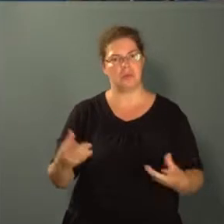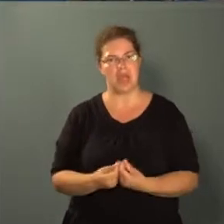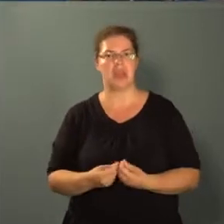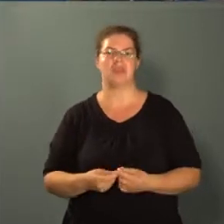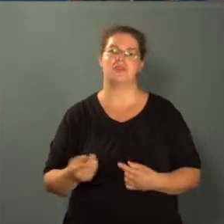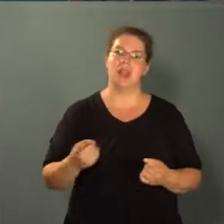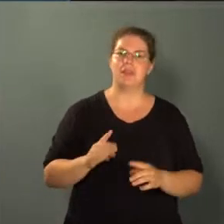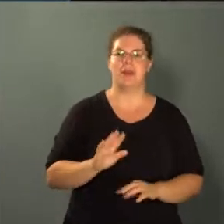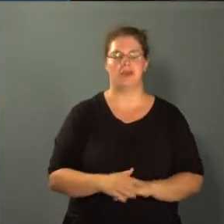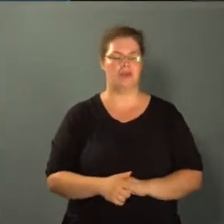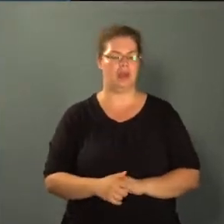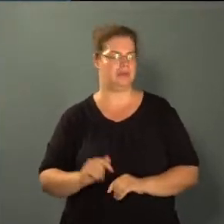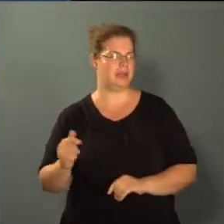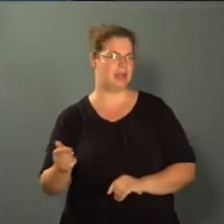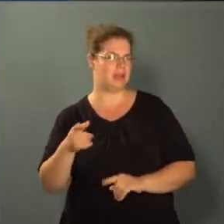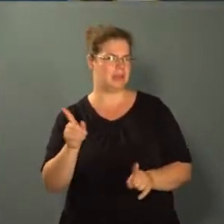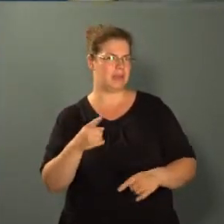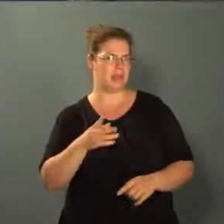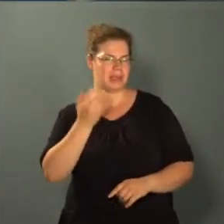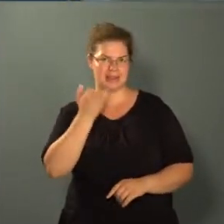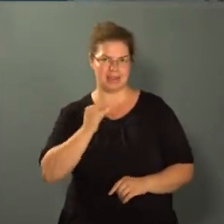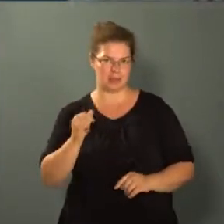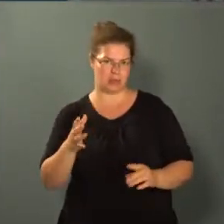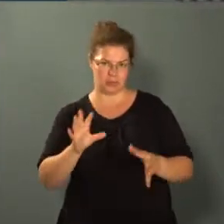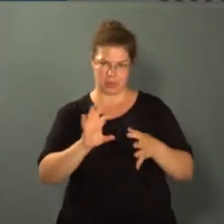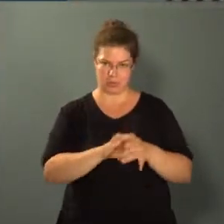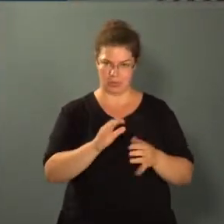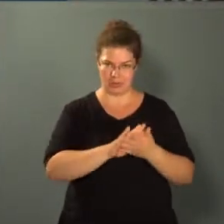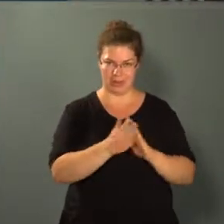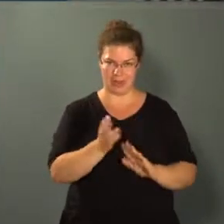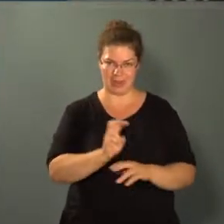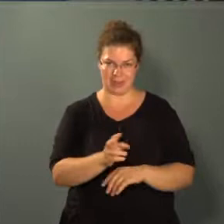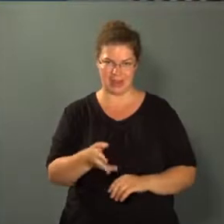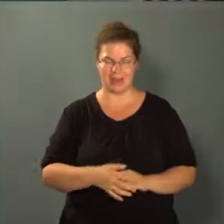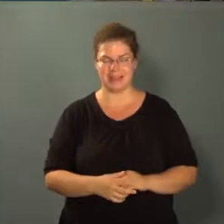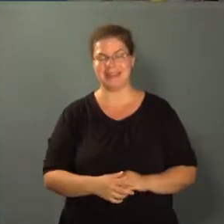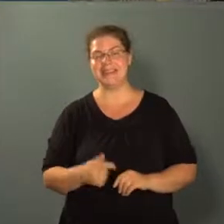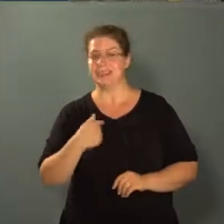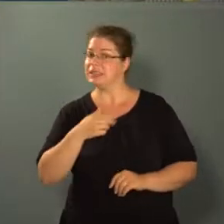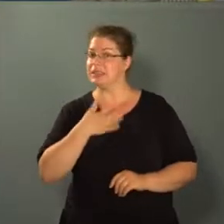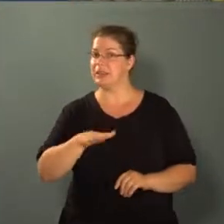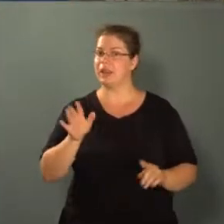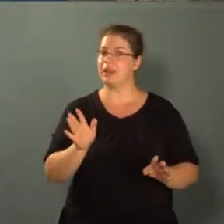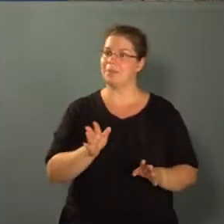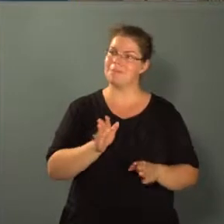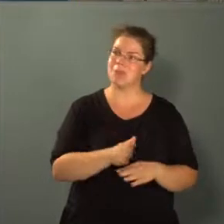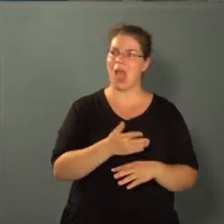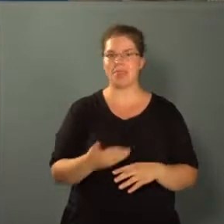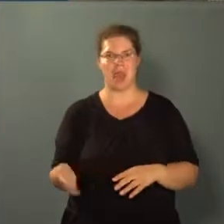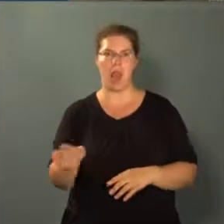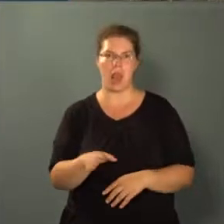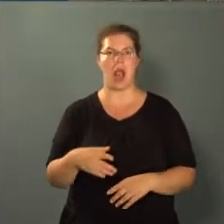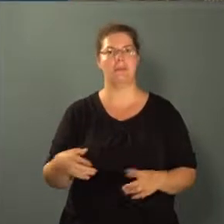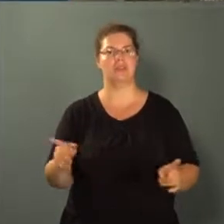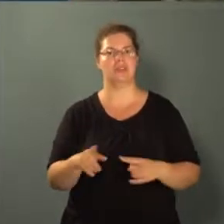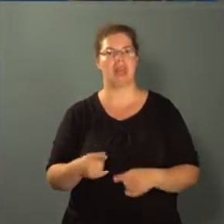együtt, egymásnak. A te zenei ízlésed, ez teljesen kapcsolódik a férjedéhez? Én szeretem a dallamos